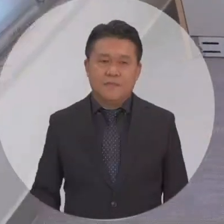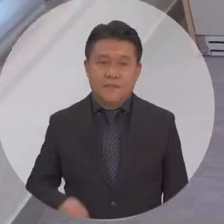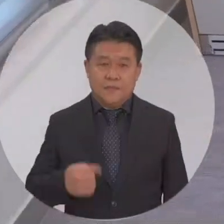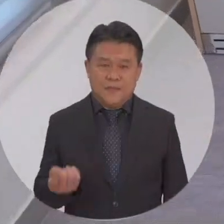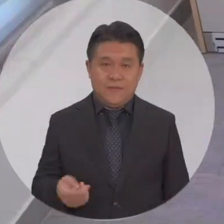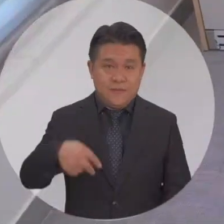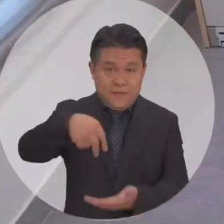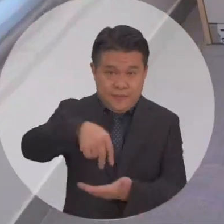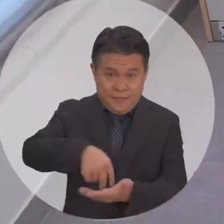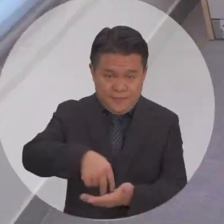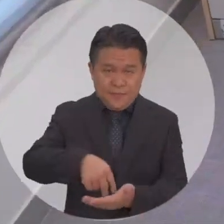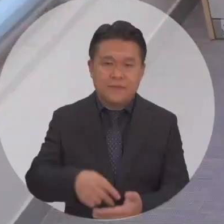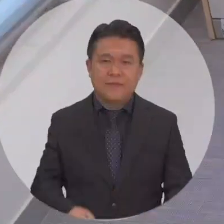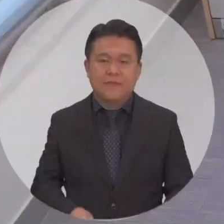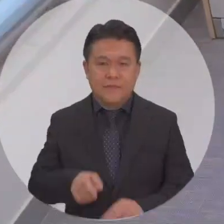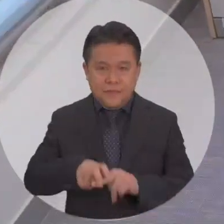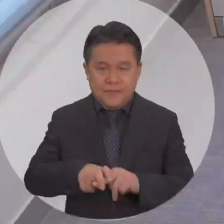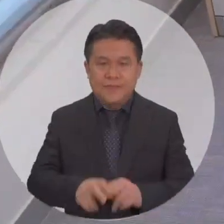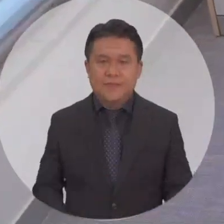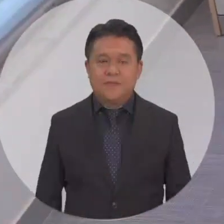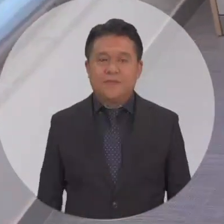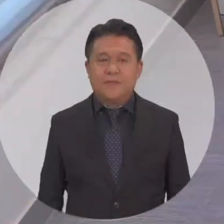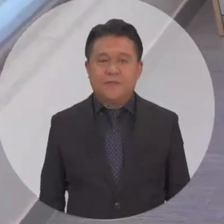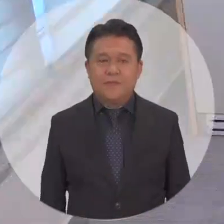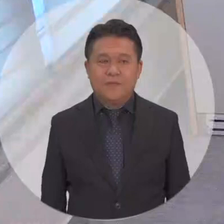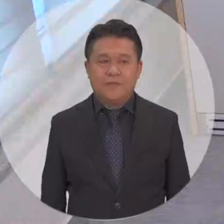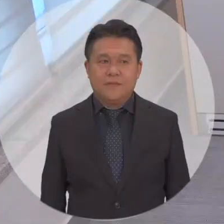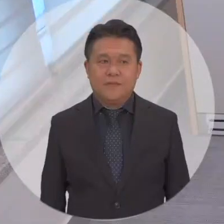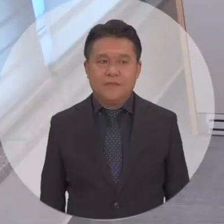일어나 앉히기 순서 안내입니다.